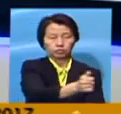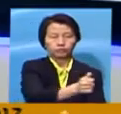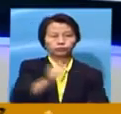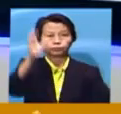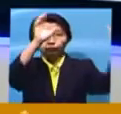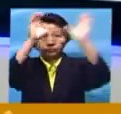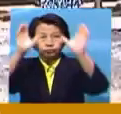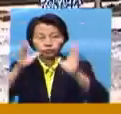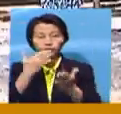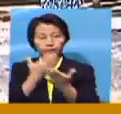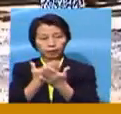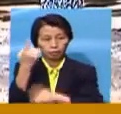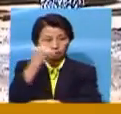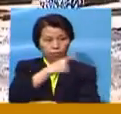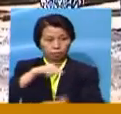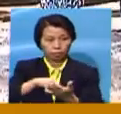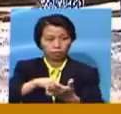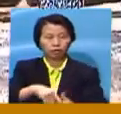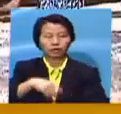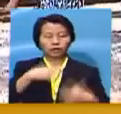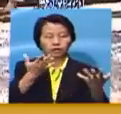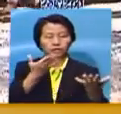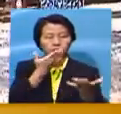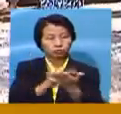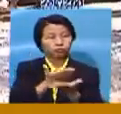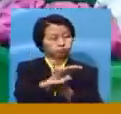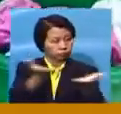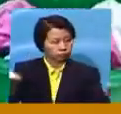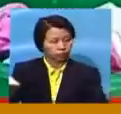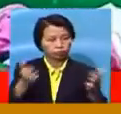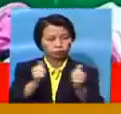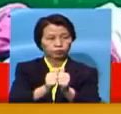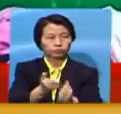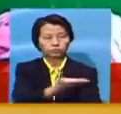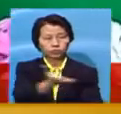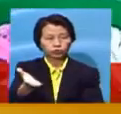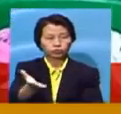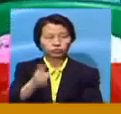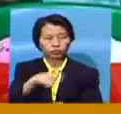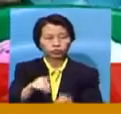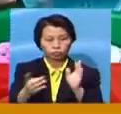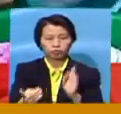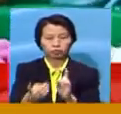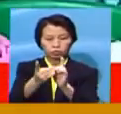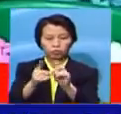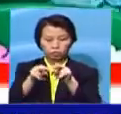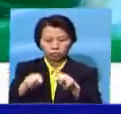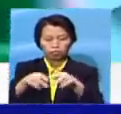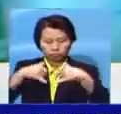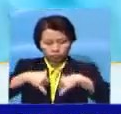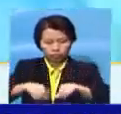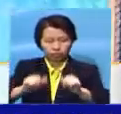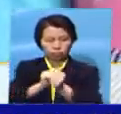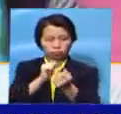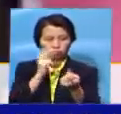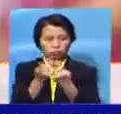cuaca yang baik hari ini di manfaatkan sepenuhnya penduduk Kampung rata-rata mereka yang ditemui dilihat masih dalam keadaan trauma